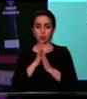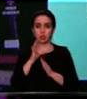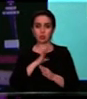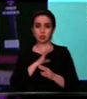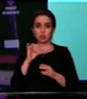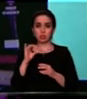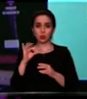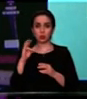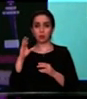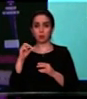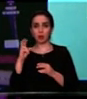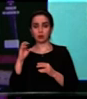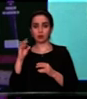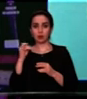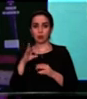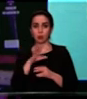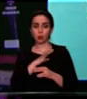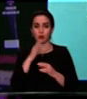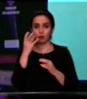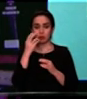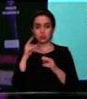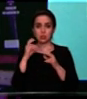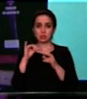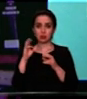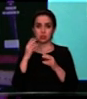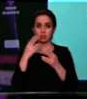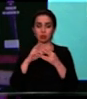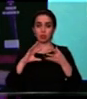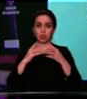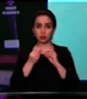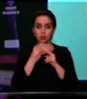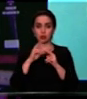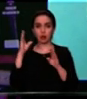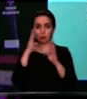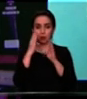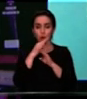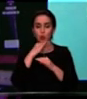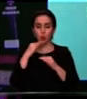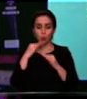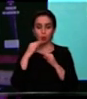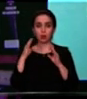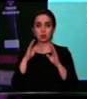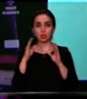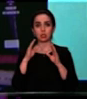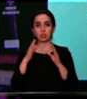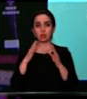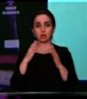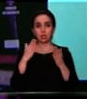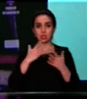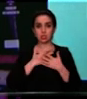bo'lgan. Natijada ular fotosintez natijasida atmosferaga ko'plab kislorod chiqarib